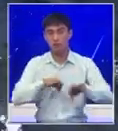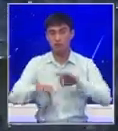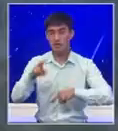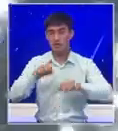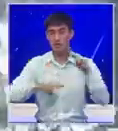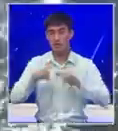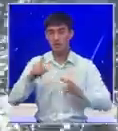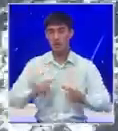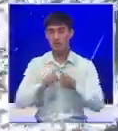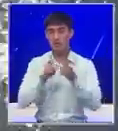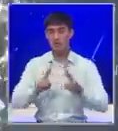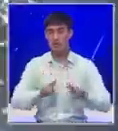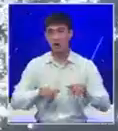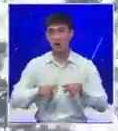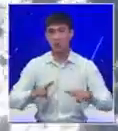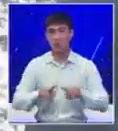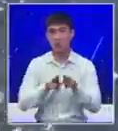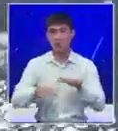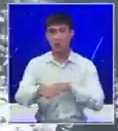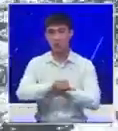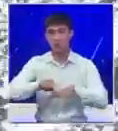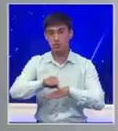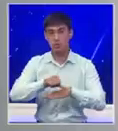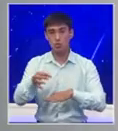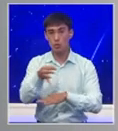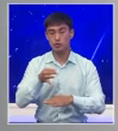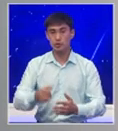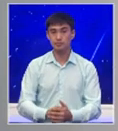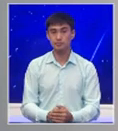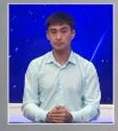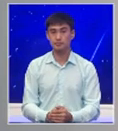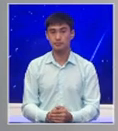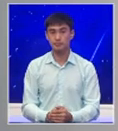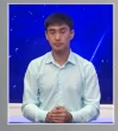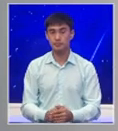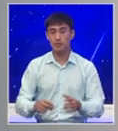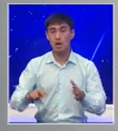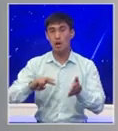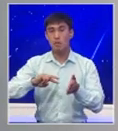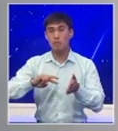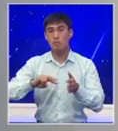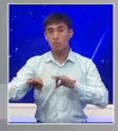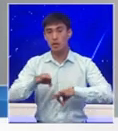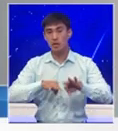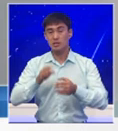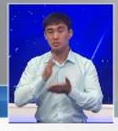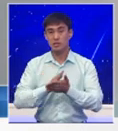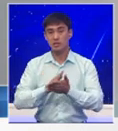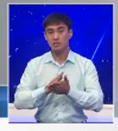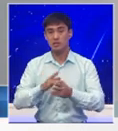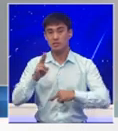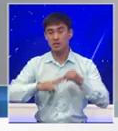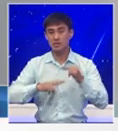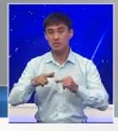строительству инженерно-коммуникационных сетей на берегу озера. Проектом предусмотрено строительство сетей водоснабжения